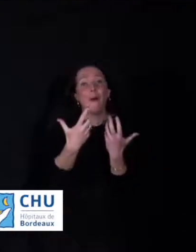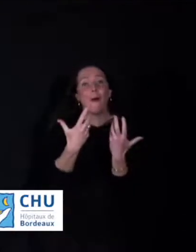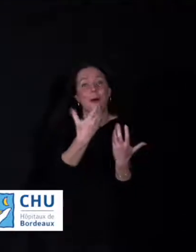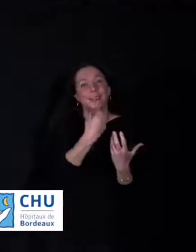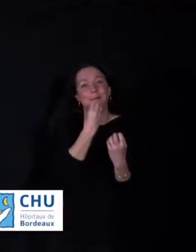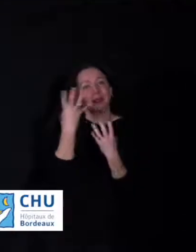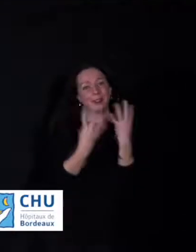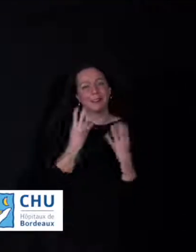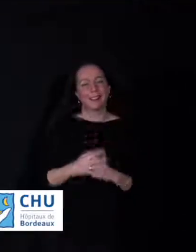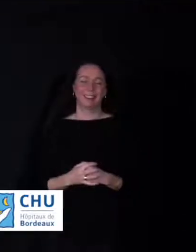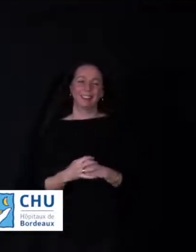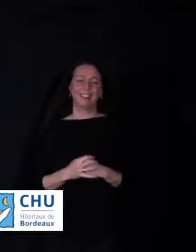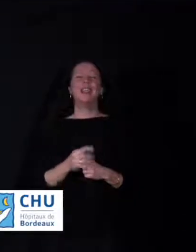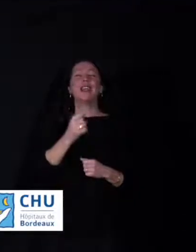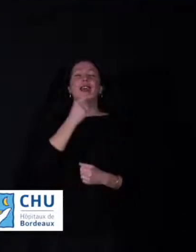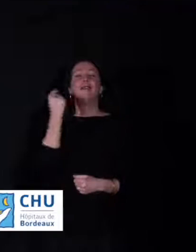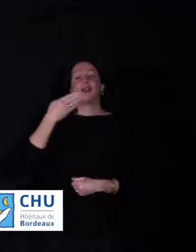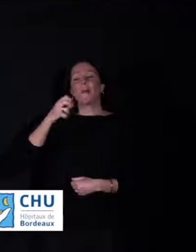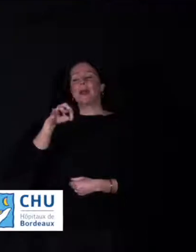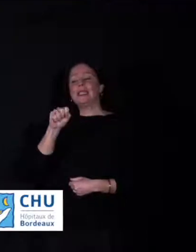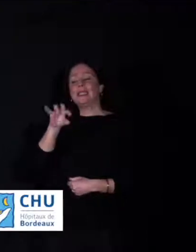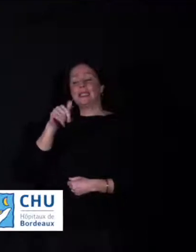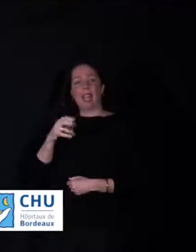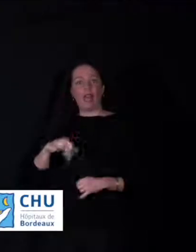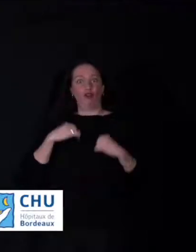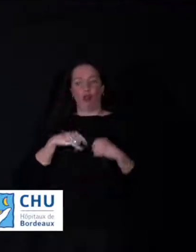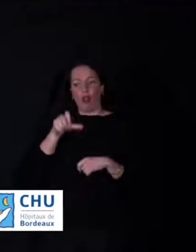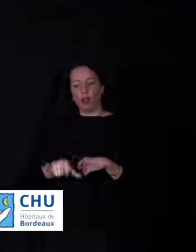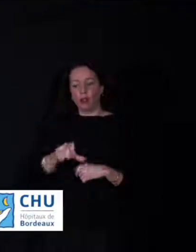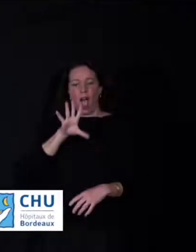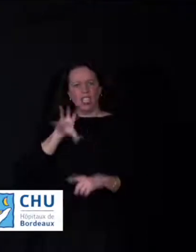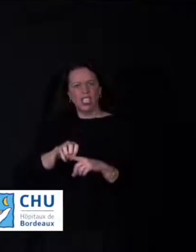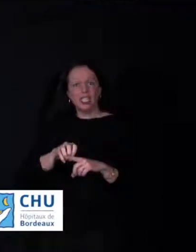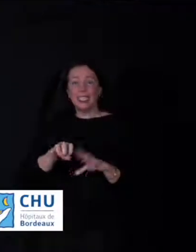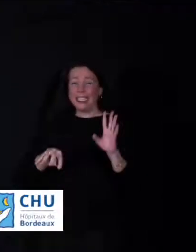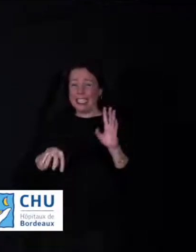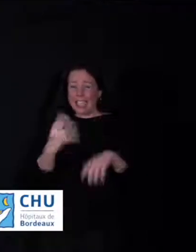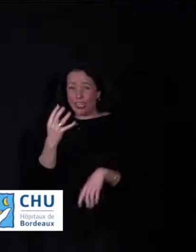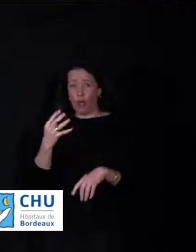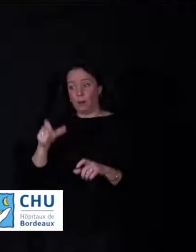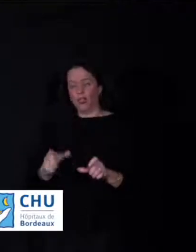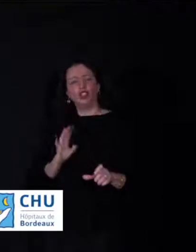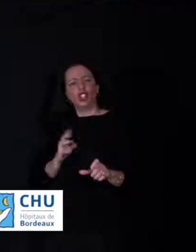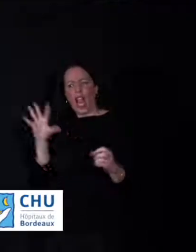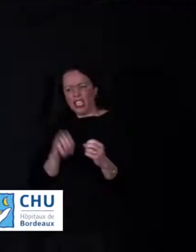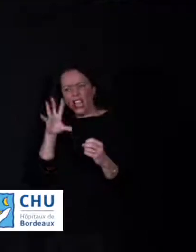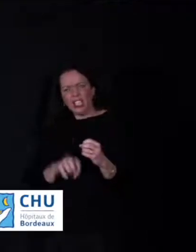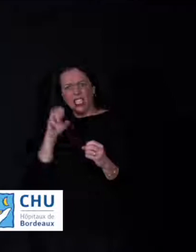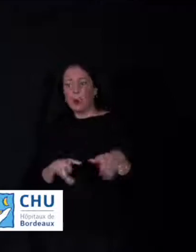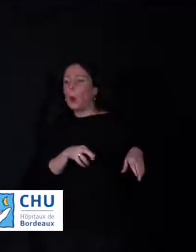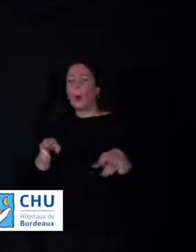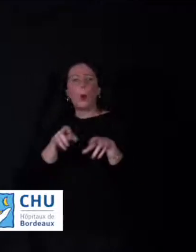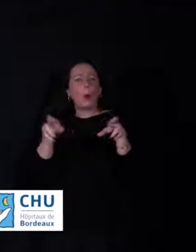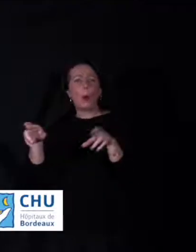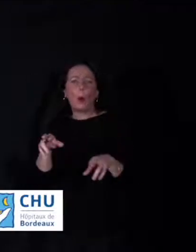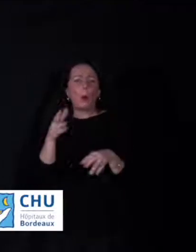petit Joseph Meissner se fait mordre à 14 reprises par un chien errant dans une